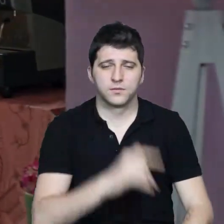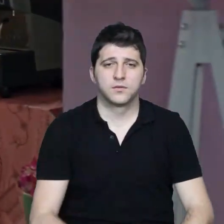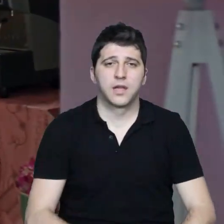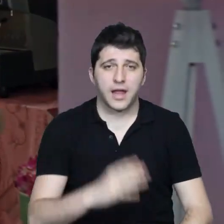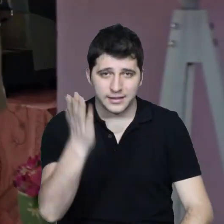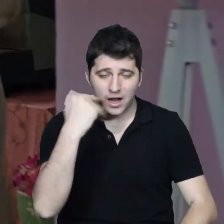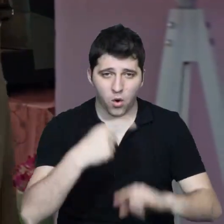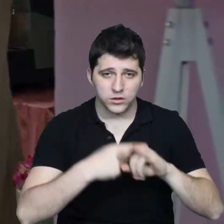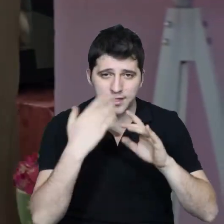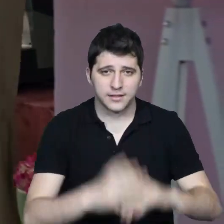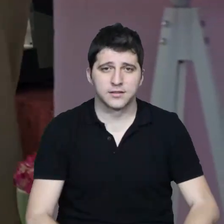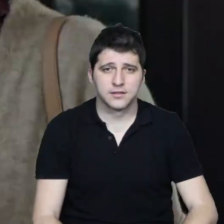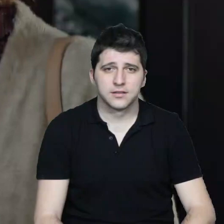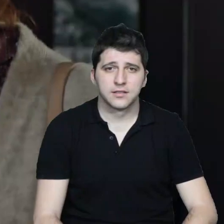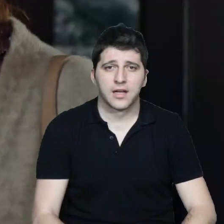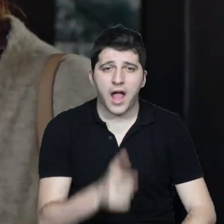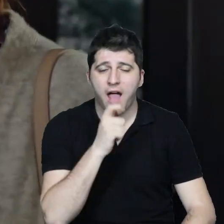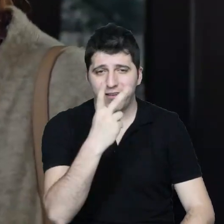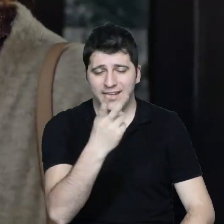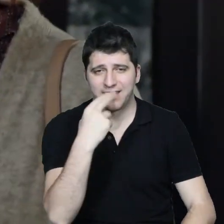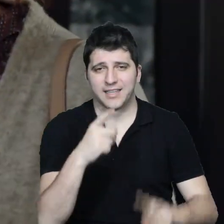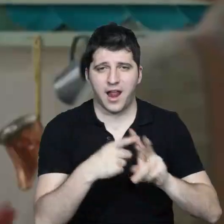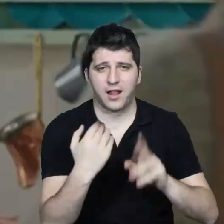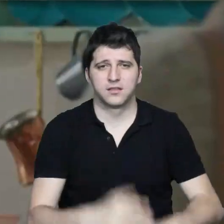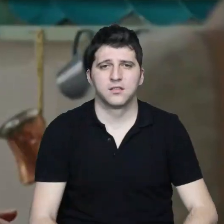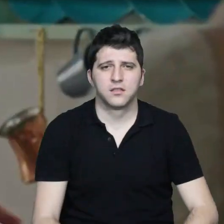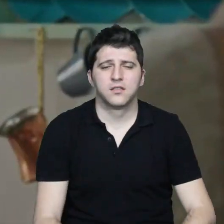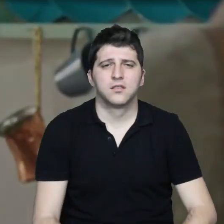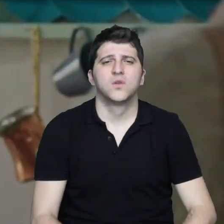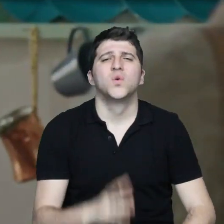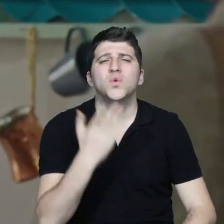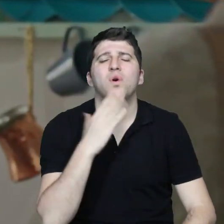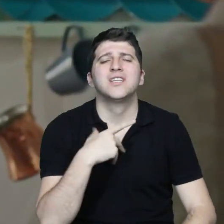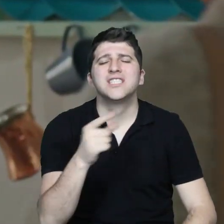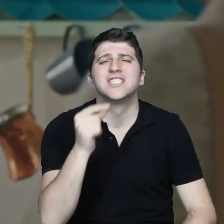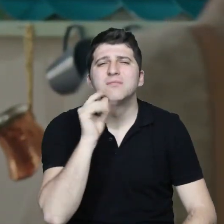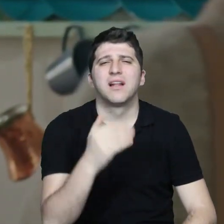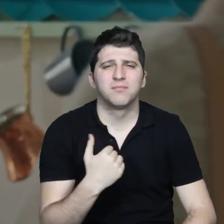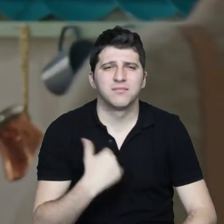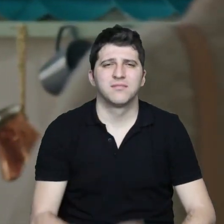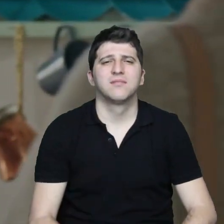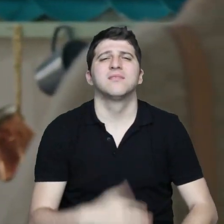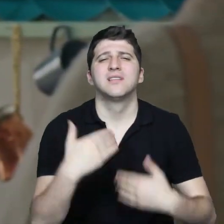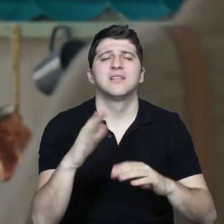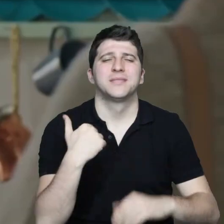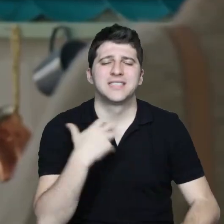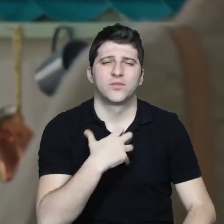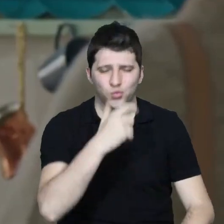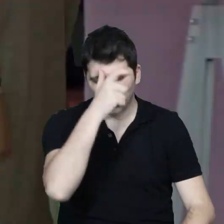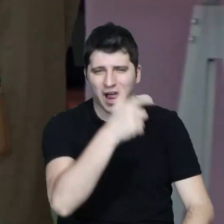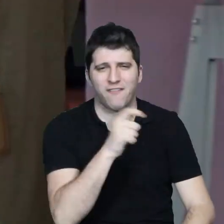Gel, hoş geldin. Kahveler iki olsun Nalan'cığım. Yok yok, biz bundan içmeyelim. Anam babam usul. Türk